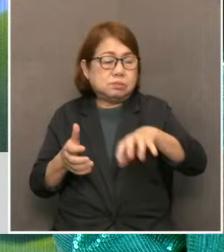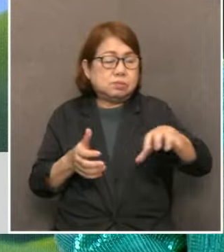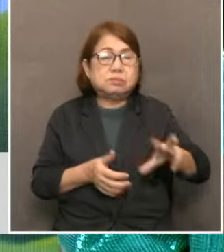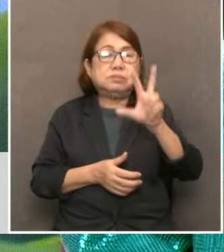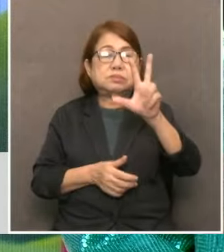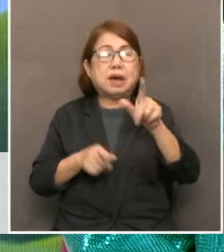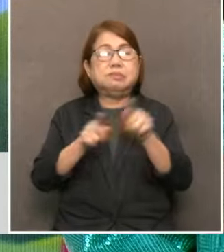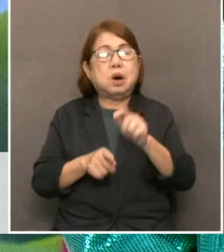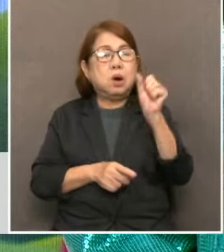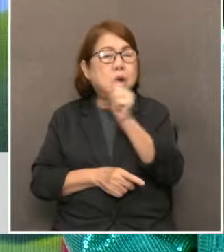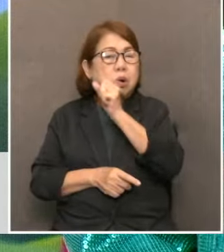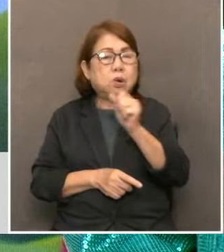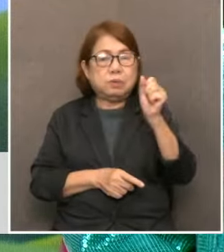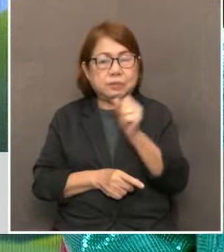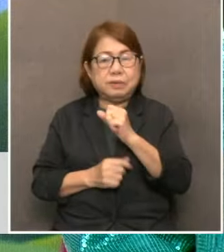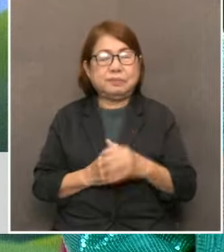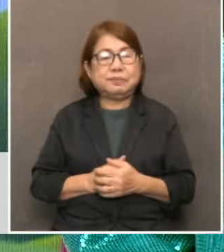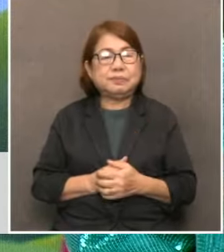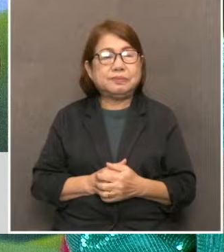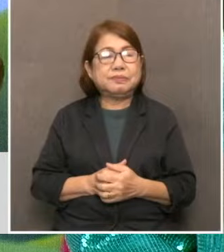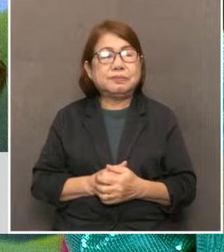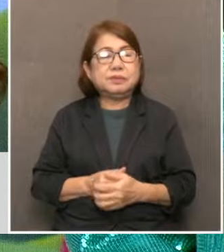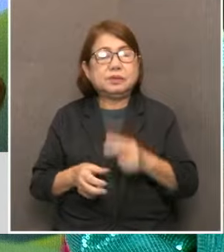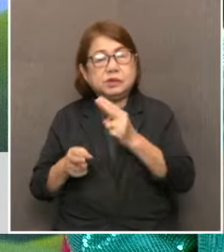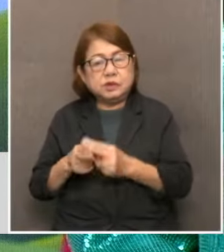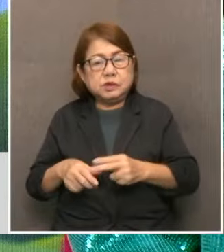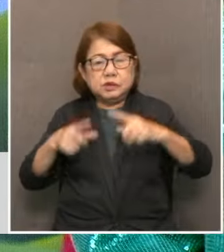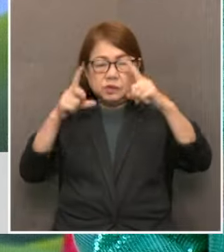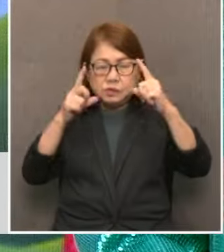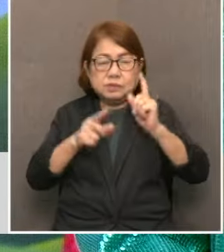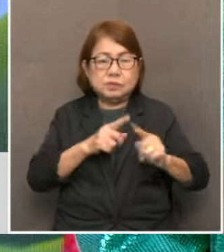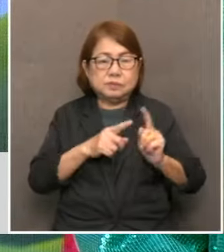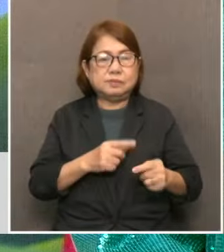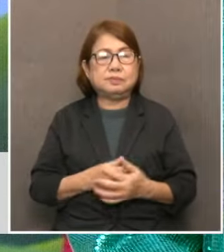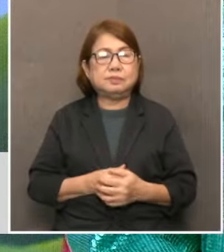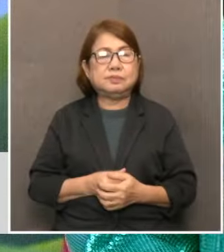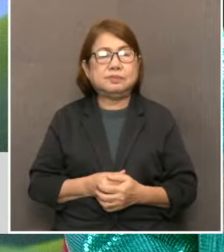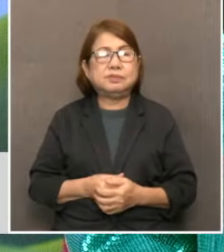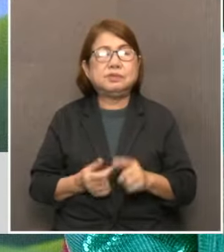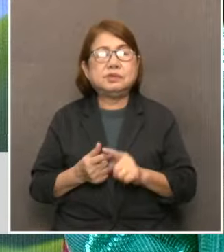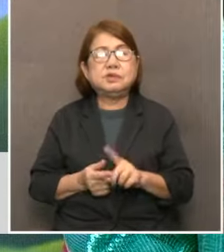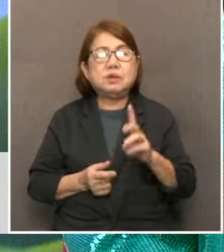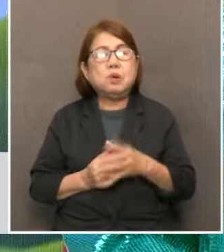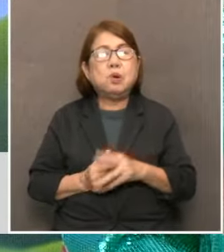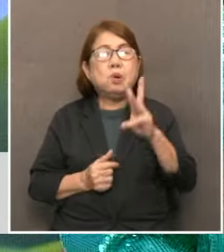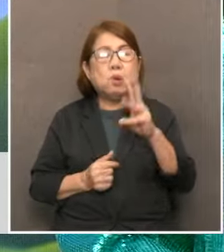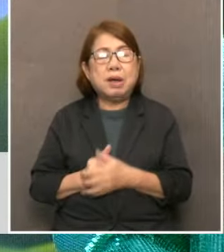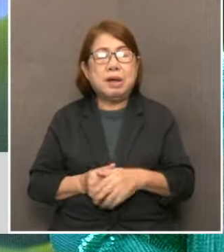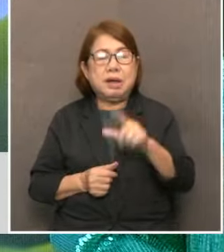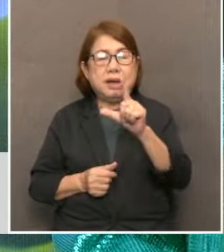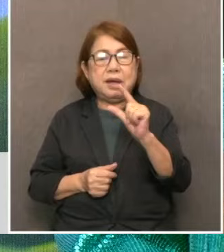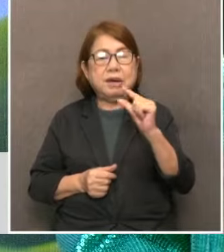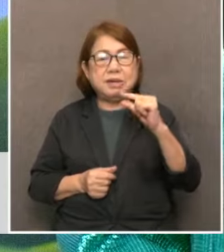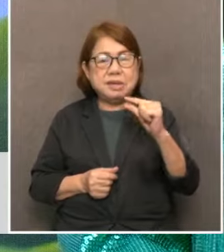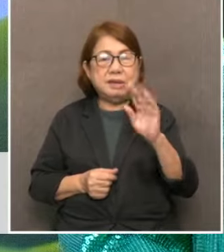คอนเสิร์ตนะคะไม่ว่าจะมี bu busนะคะ because of you I shineนะคะหรือว่า The Voice lgbtqซึ่งได้รับการตอบรับ